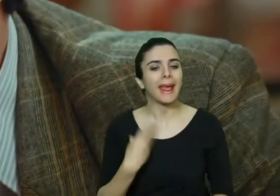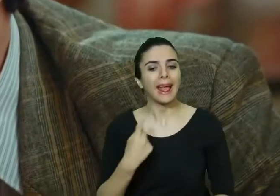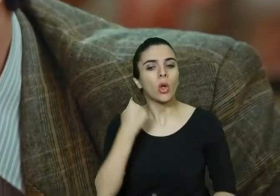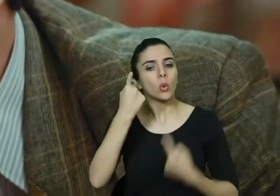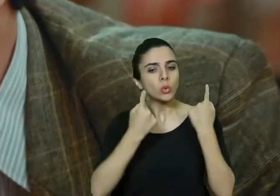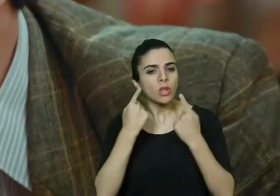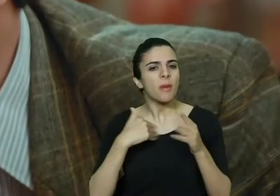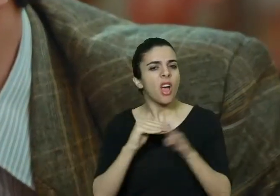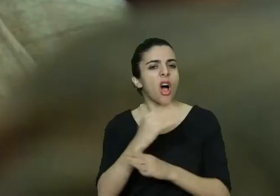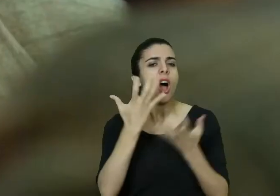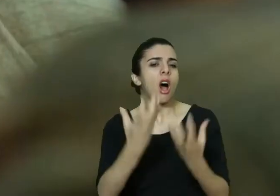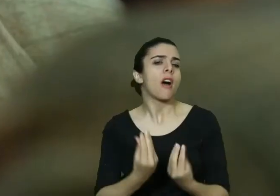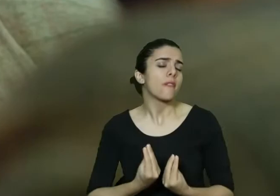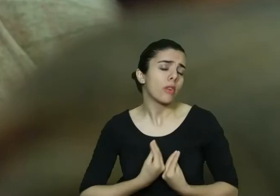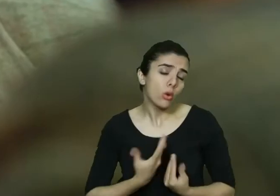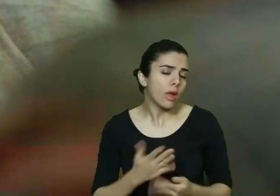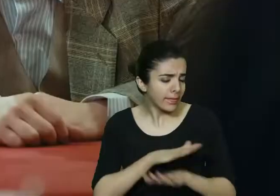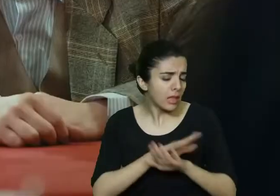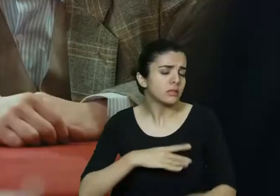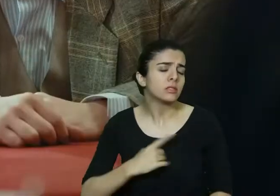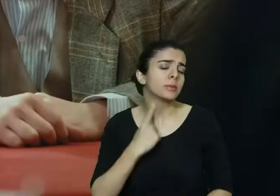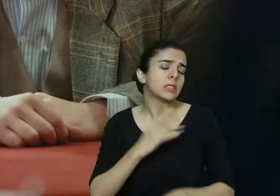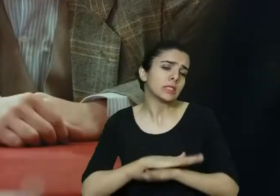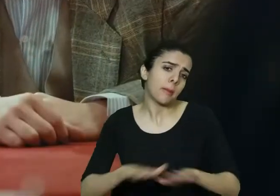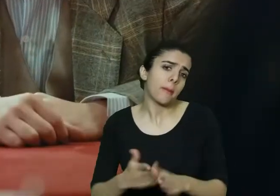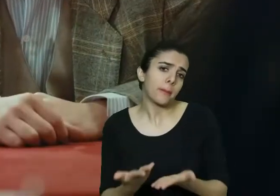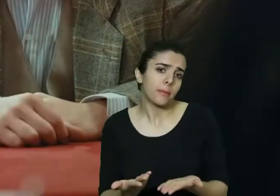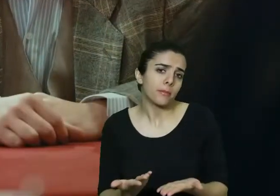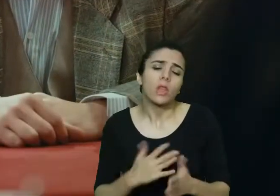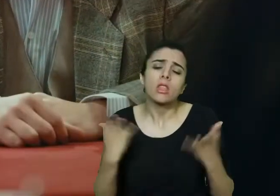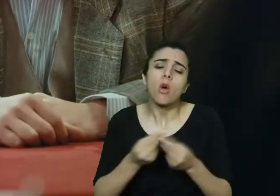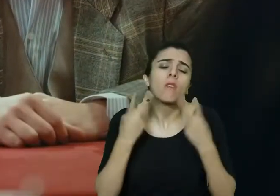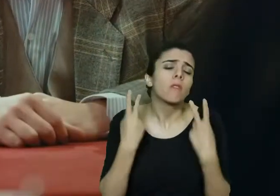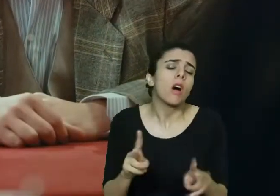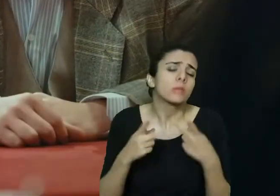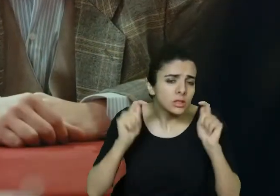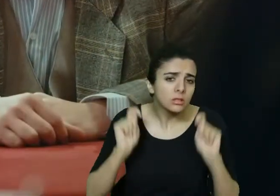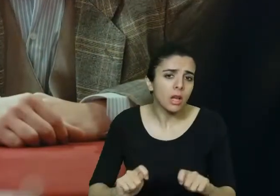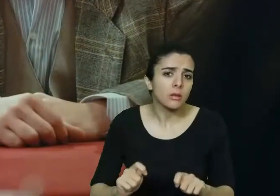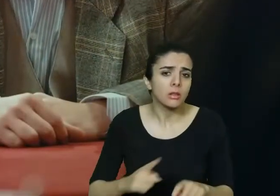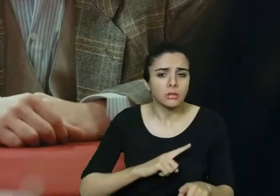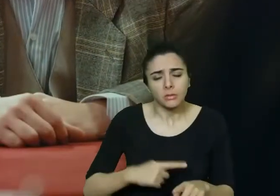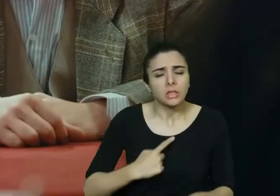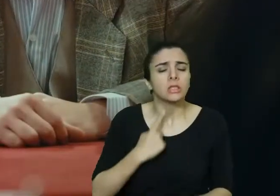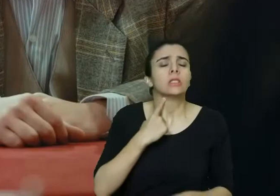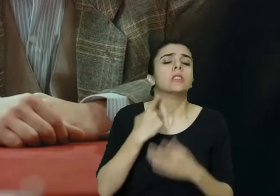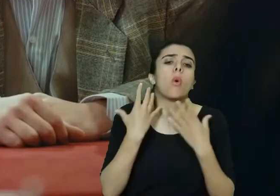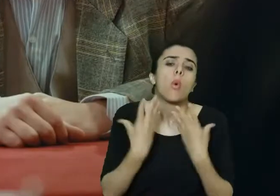bunlar başımıza geldi Hakkı kardeş. Yetti canımıza. Ne olacaksa olsun artık. Bıçak kemiğe